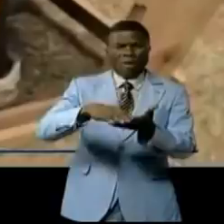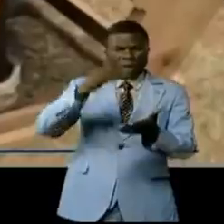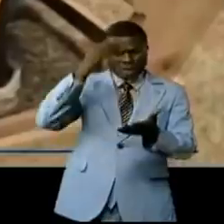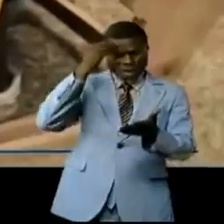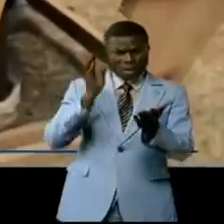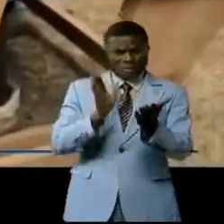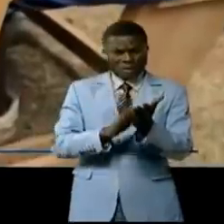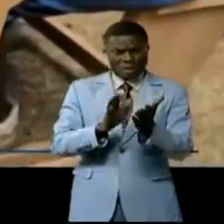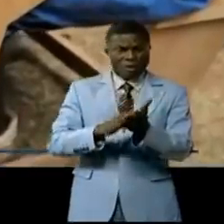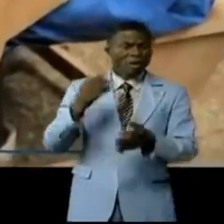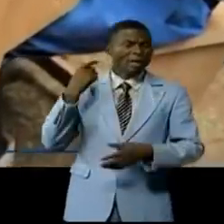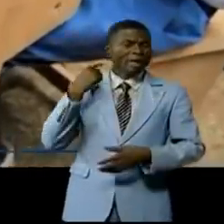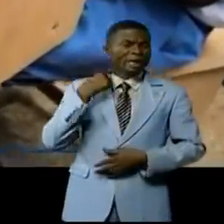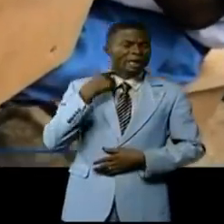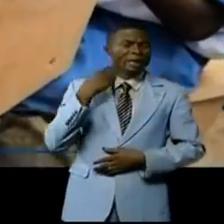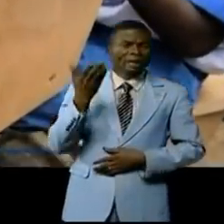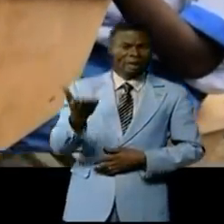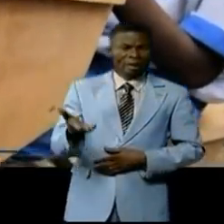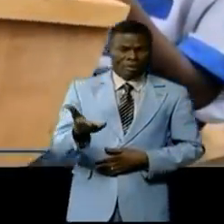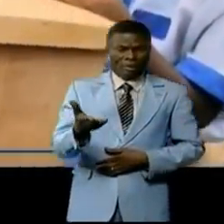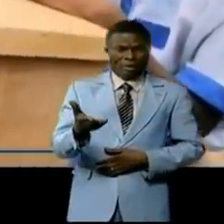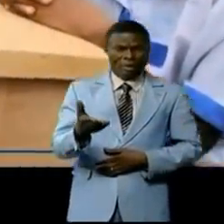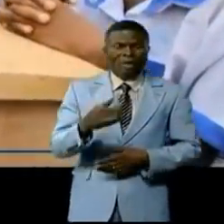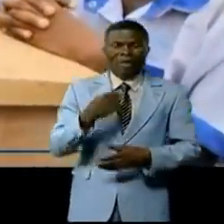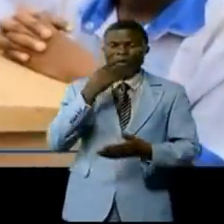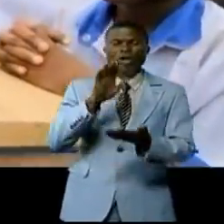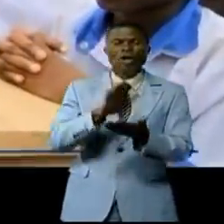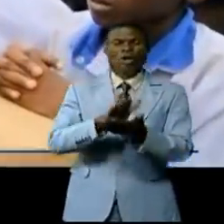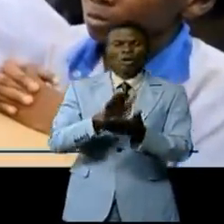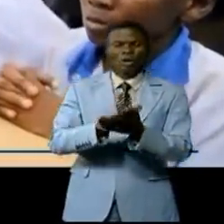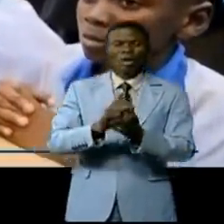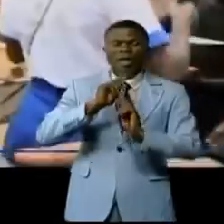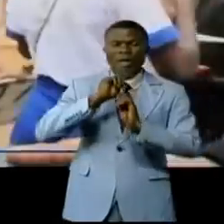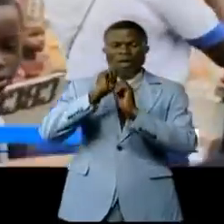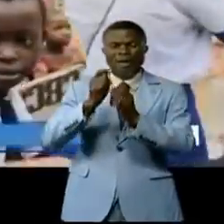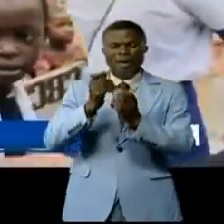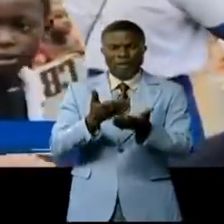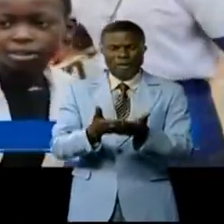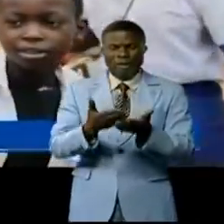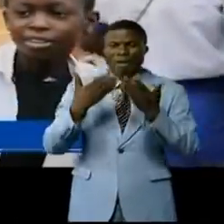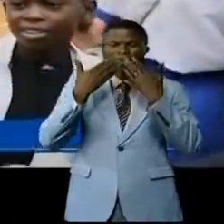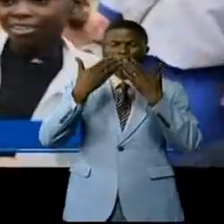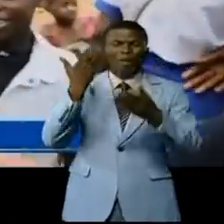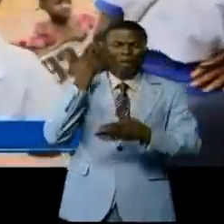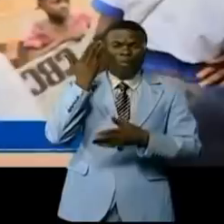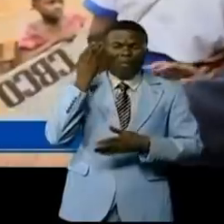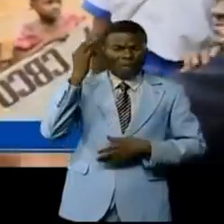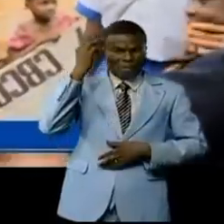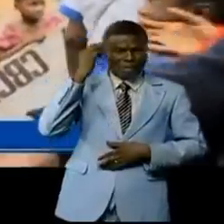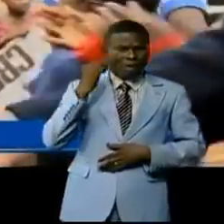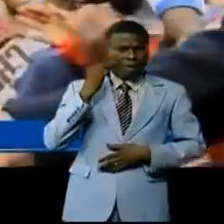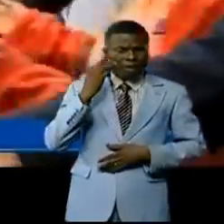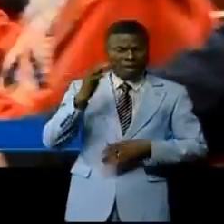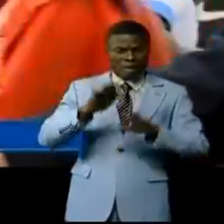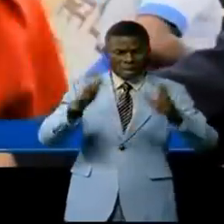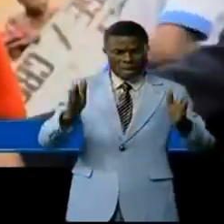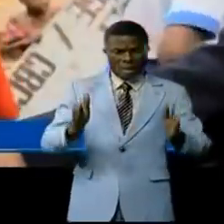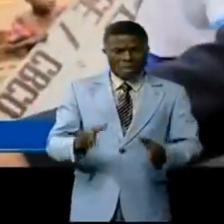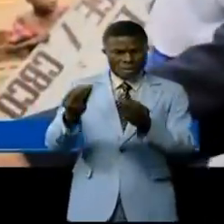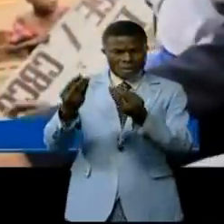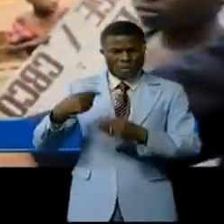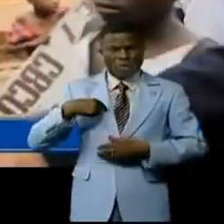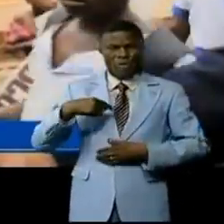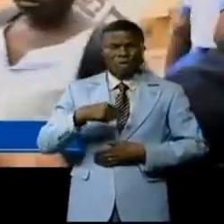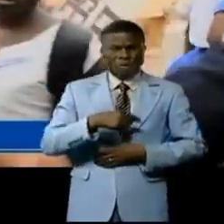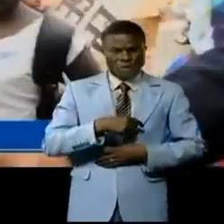de la République démocratique du Congo ont applaudi cette dotation. Merci Papa Ministre pour les bons que vous venez de nous